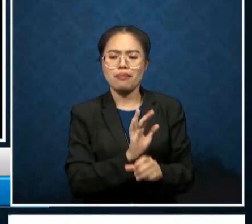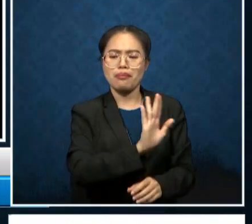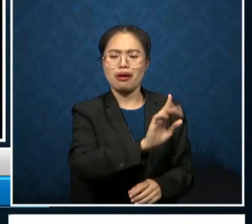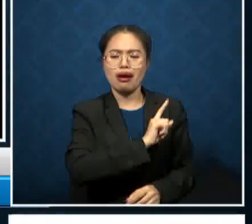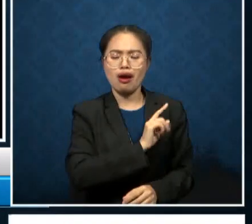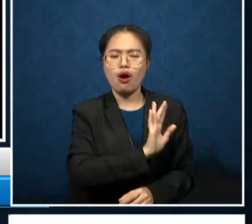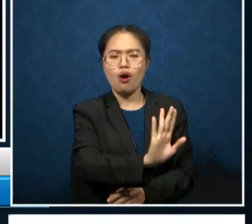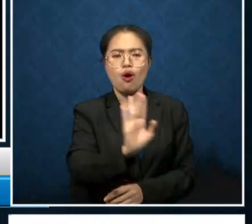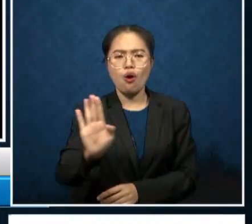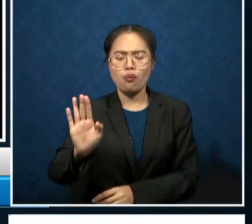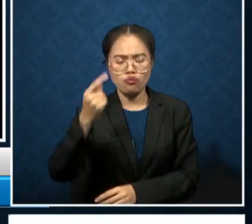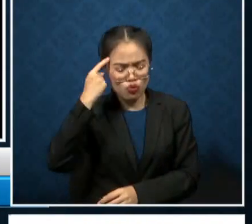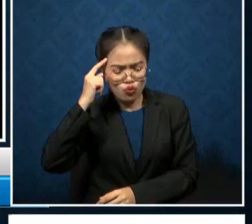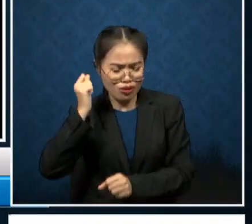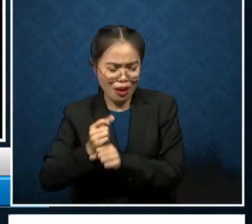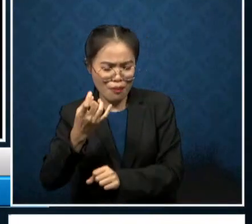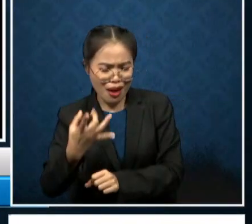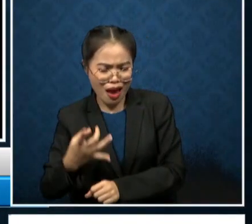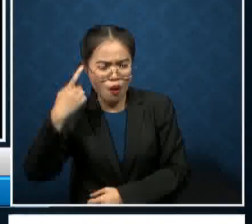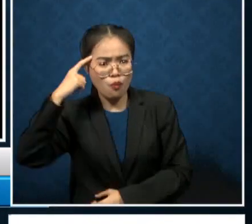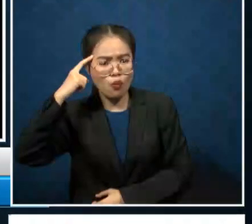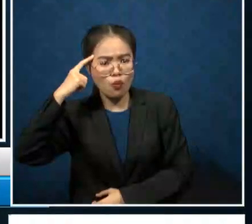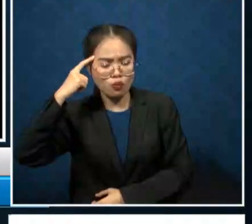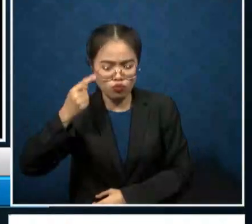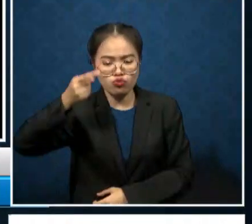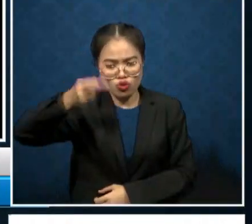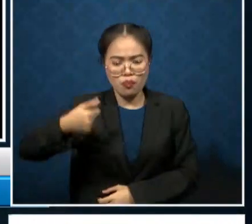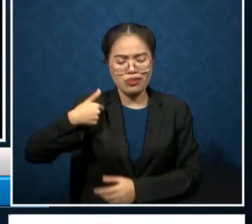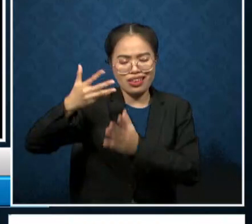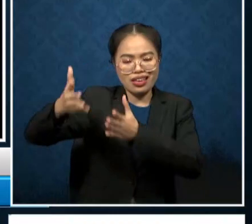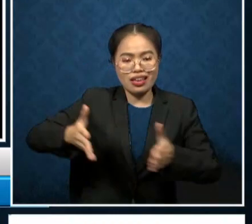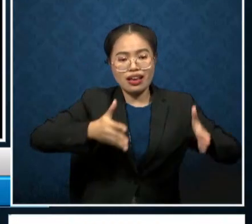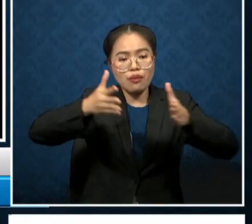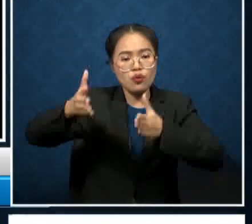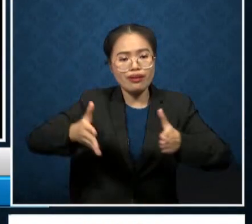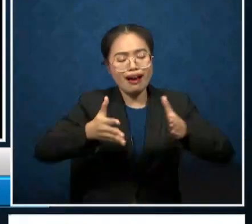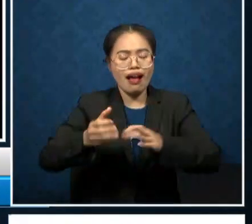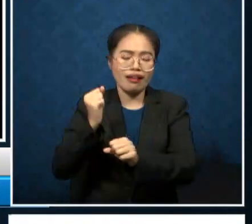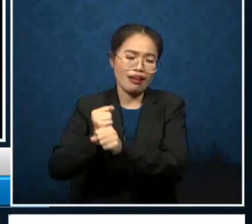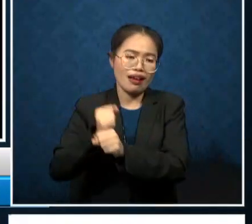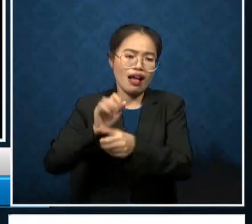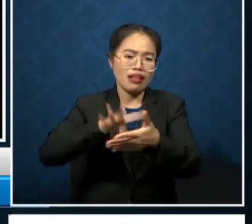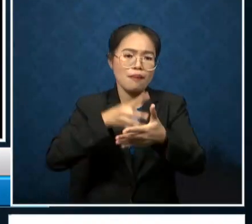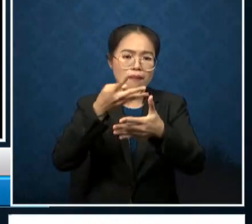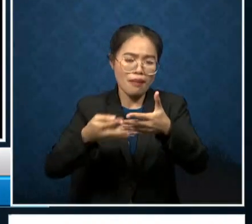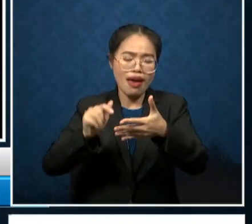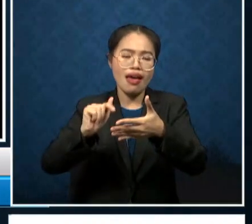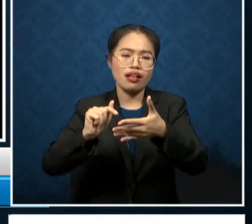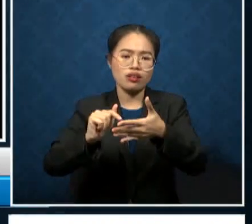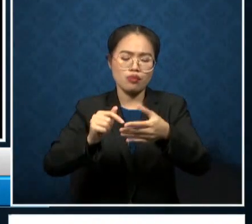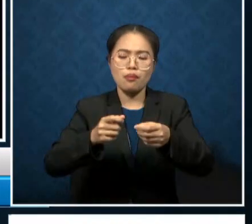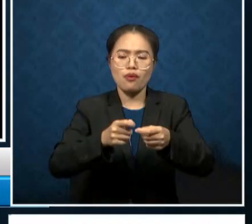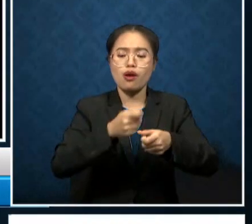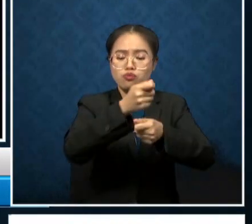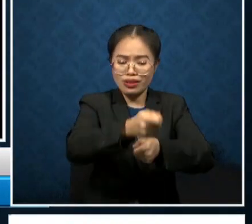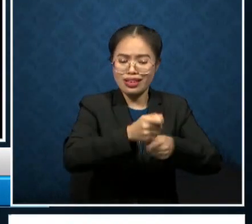ทำตรงไหนก็ไม่รู้ละประเด็นเหล่านี้มันได้ต้องมีการกลไกในการหน่วยงานกลางขับเคลื่อนแผนแล้วก็ชัดชี้ชัดว่าแปลงไหนคือแปลง